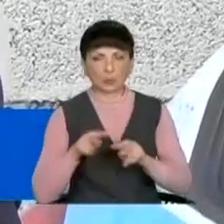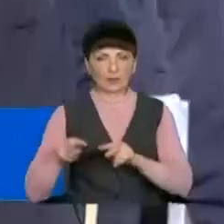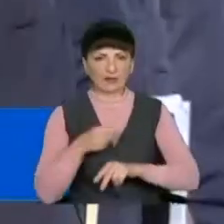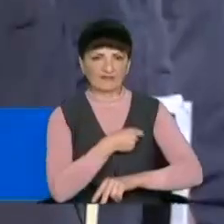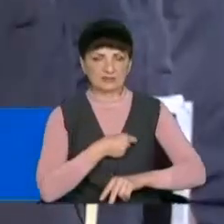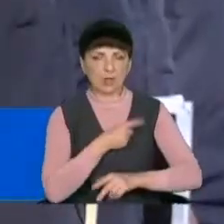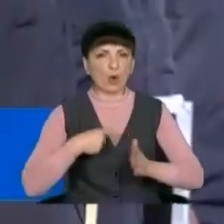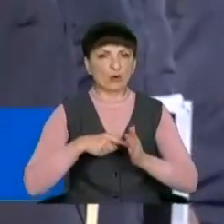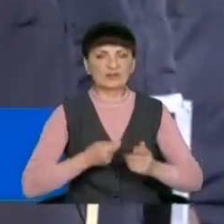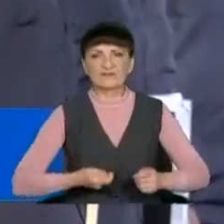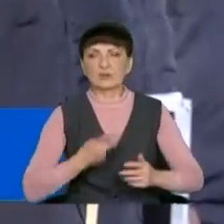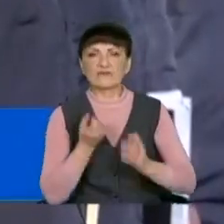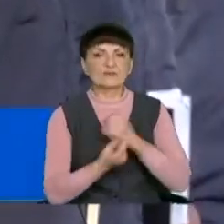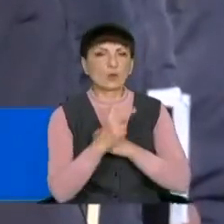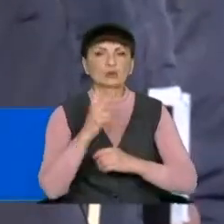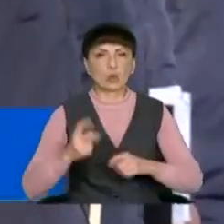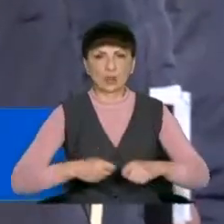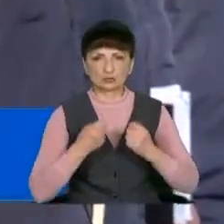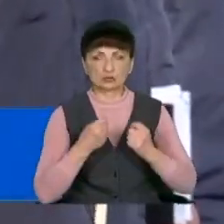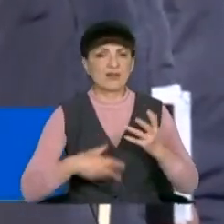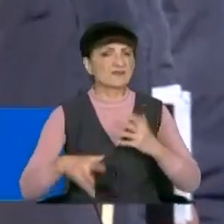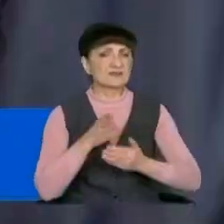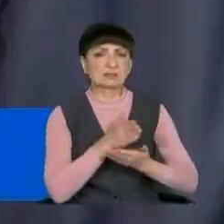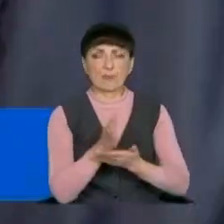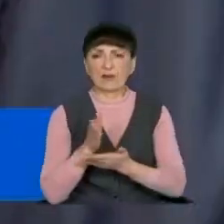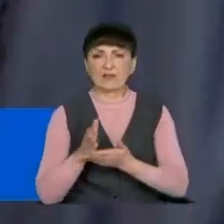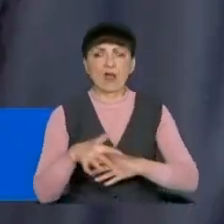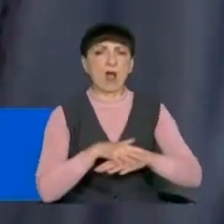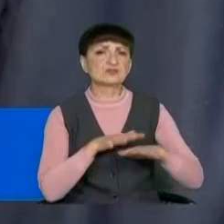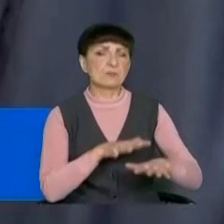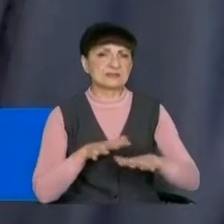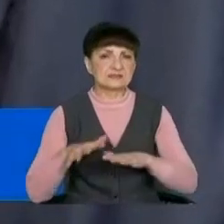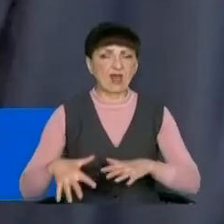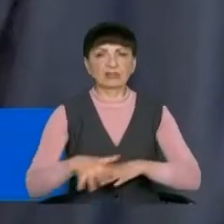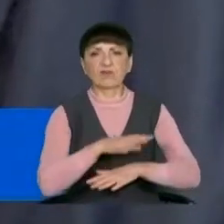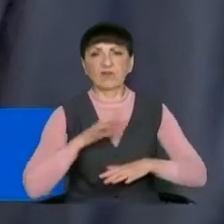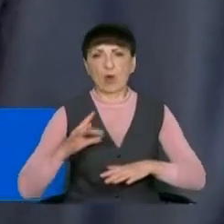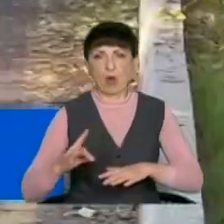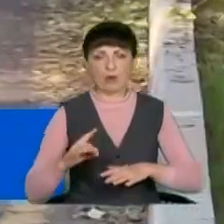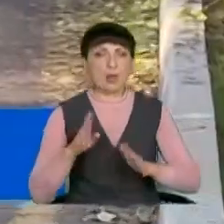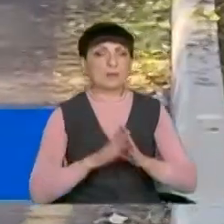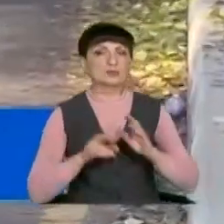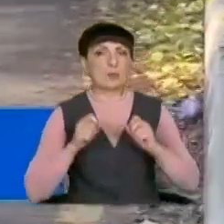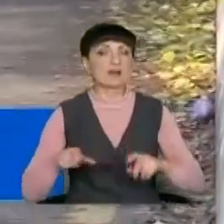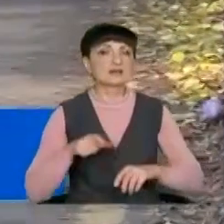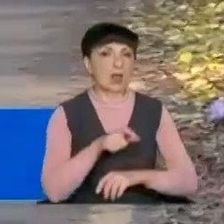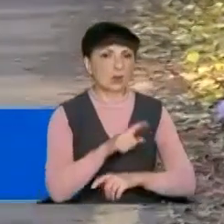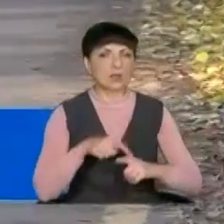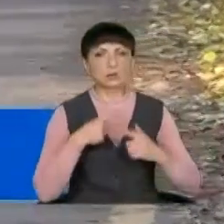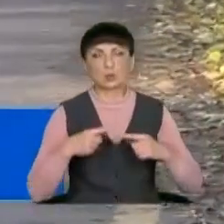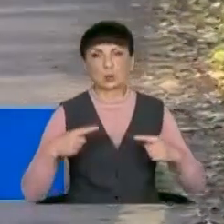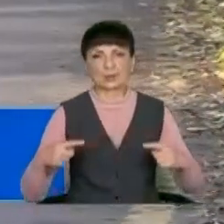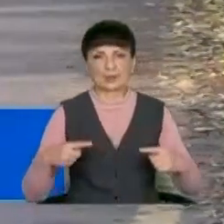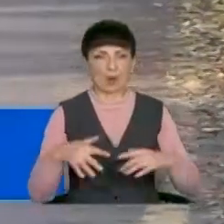и выявлять нарушителей. Работа ведется во всех направлениях, будь то общественные места, дворовые территории, безопасность на дорогах или другие